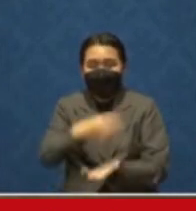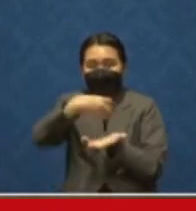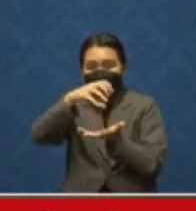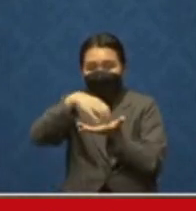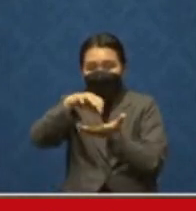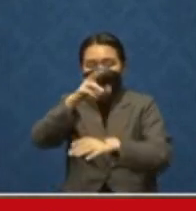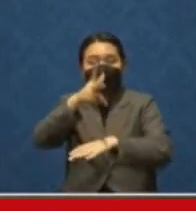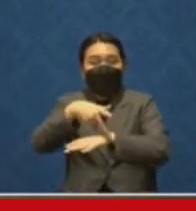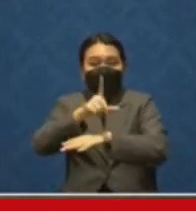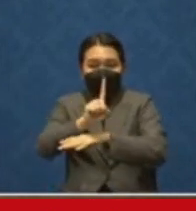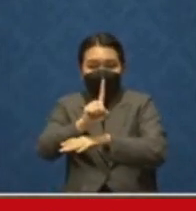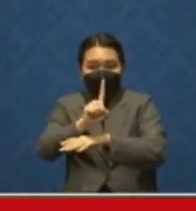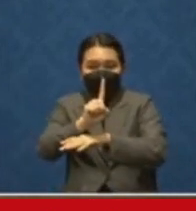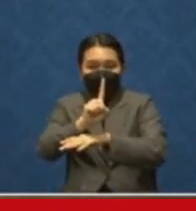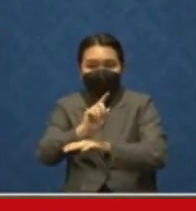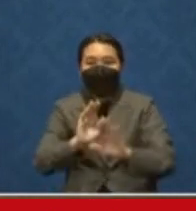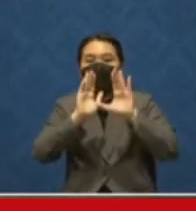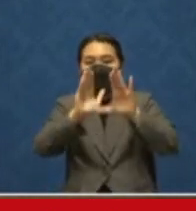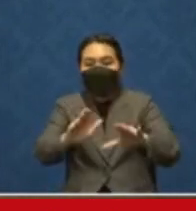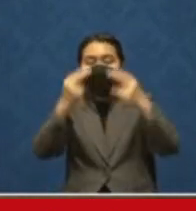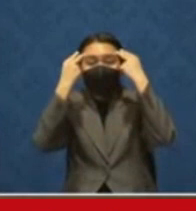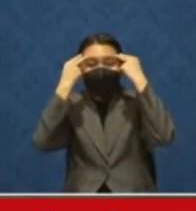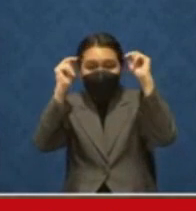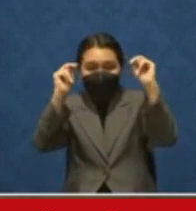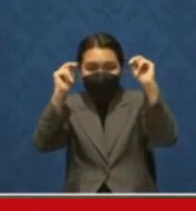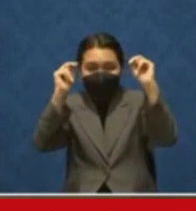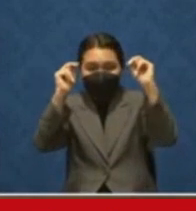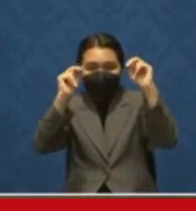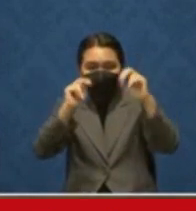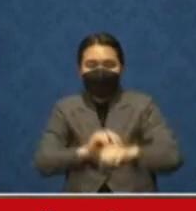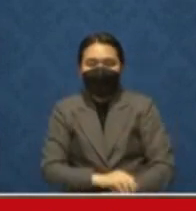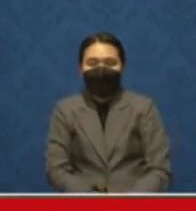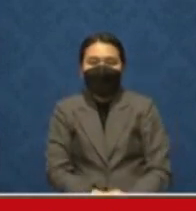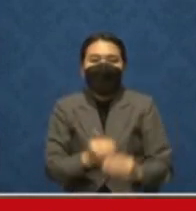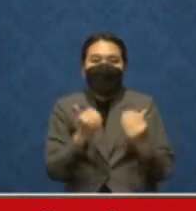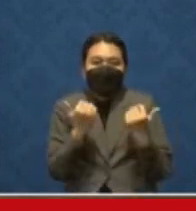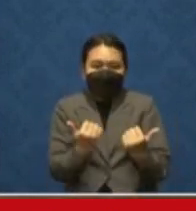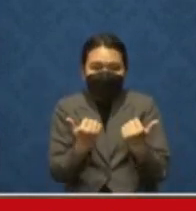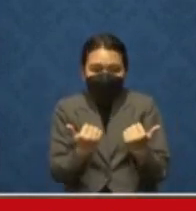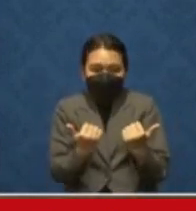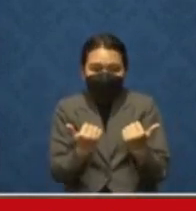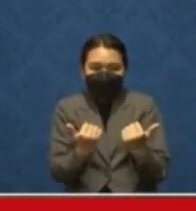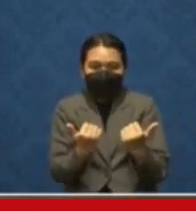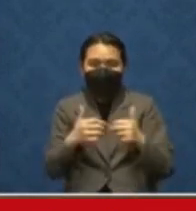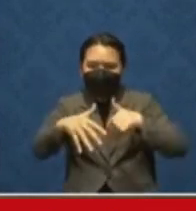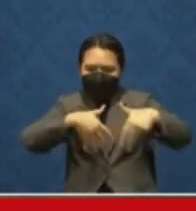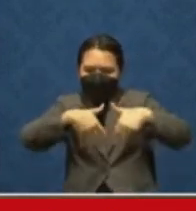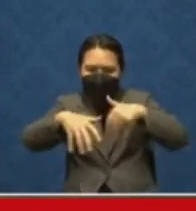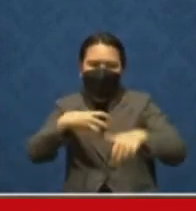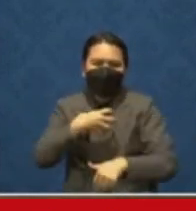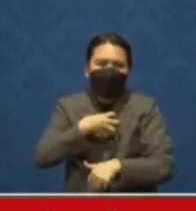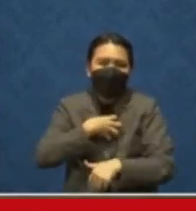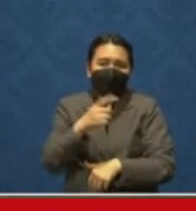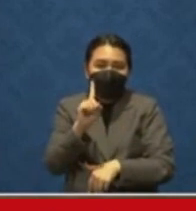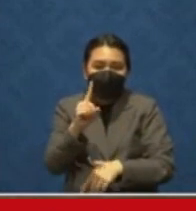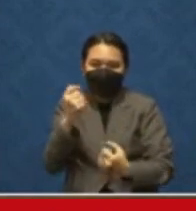มีแต่กระดูกซี่โครงมีคนนั้นก็เลยกลับเรียนท่านประธานนะ